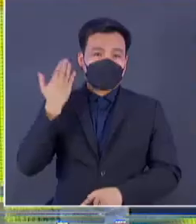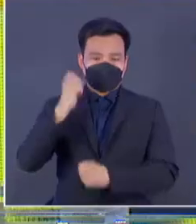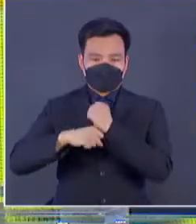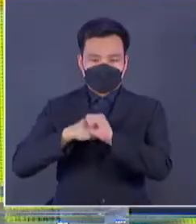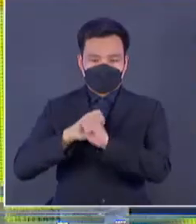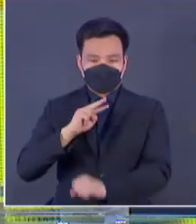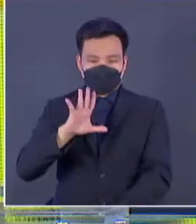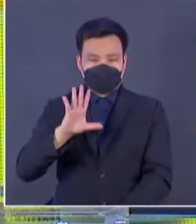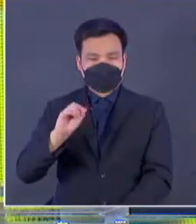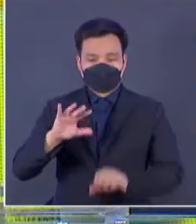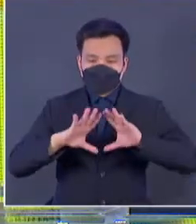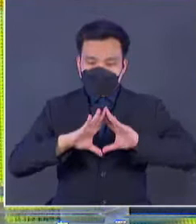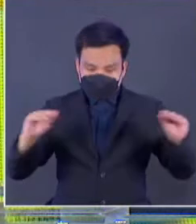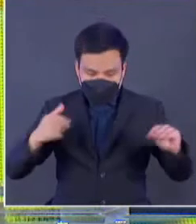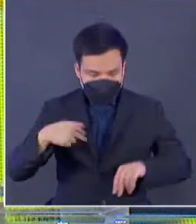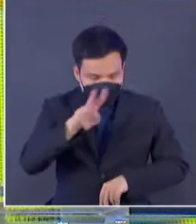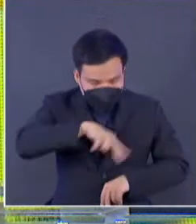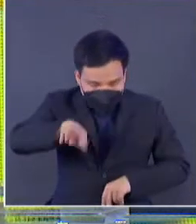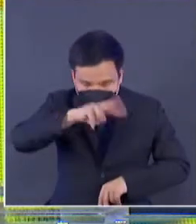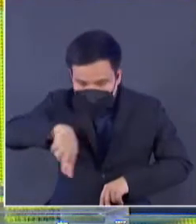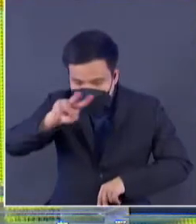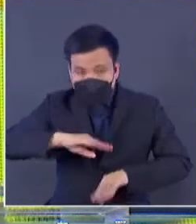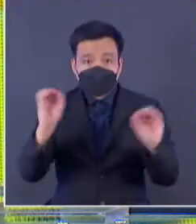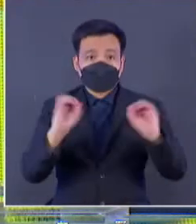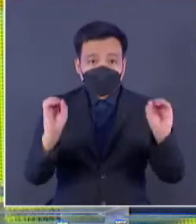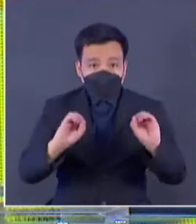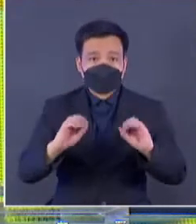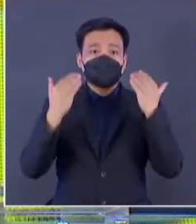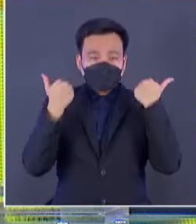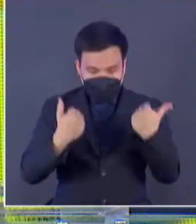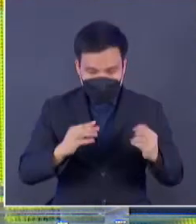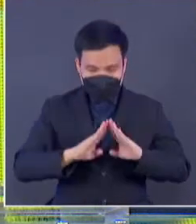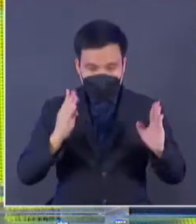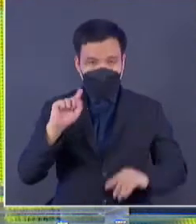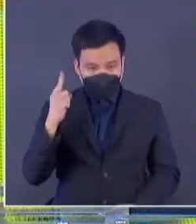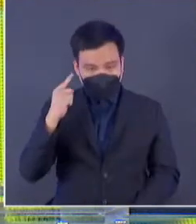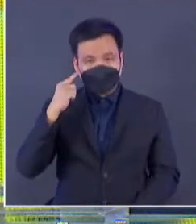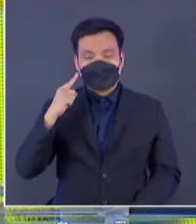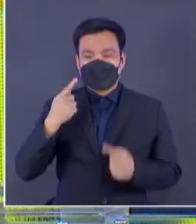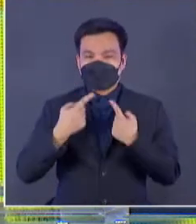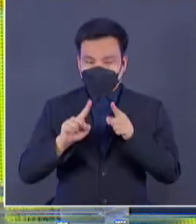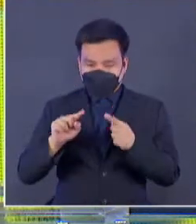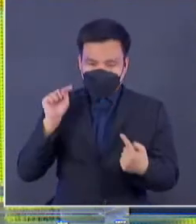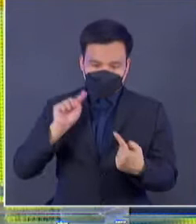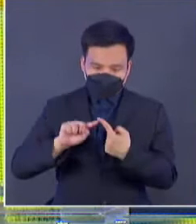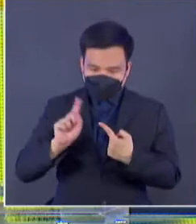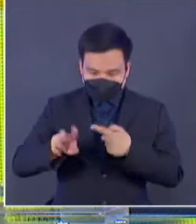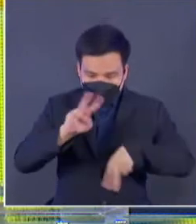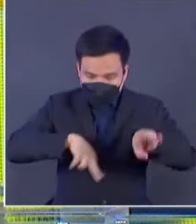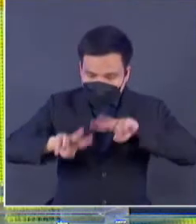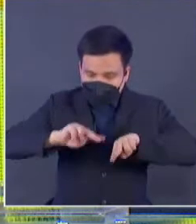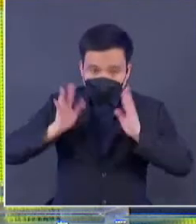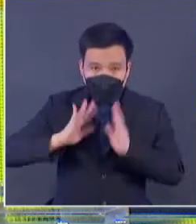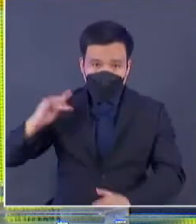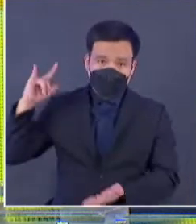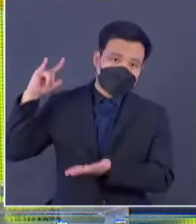นะครับล่าสุดครับบอกว่าจะมีการเปิดสำเร็จอีกครั้งนะครับแต่ก็กังวลเหมือนกันว่าโอมิคอเนี่ยจะทำให้การเดินทางเข้าสู่ประเทศไทยอาจจะทำไม่